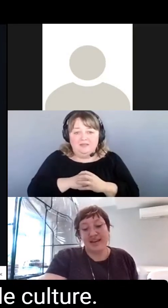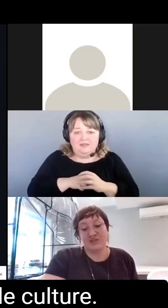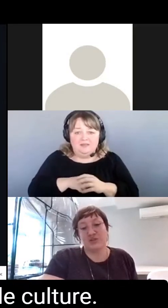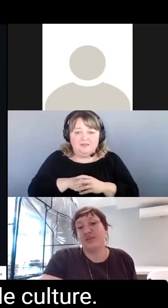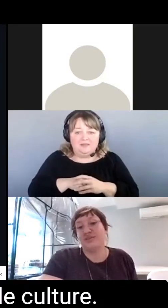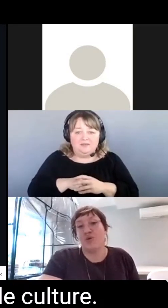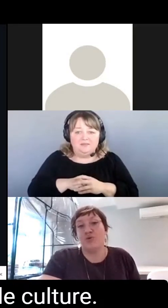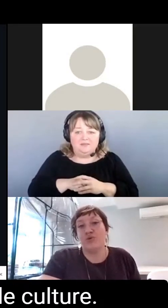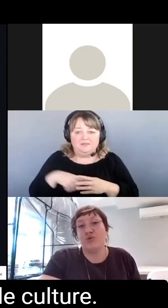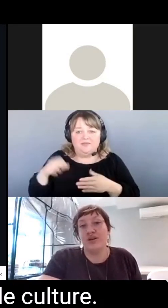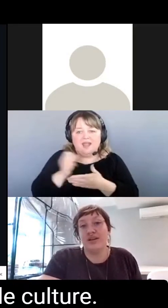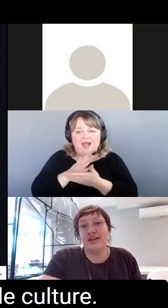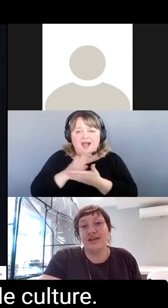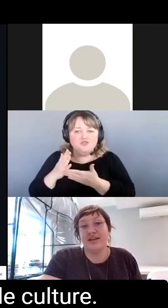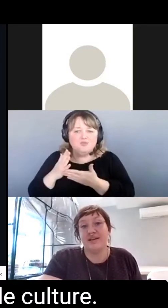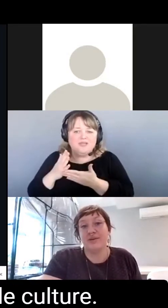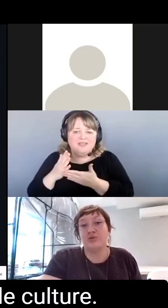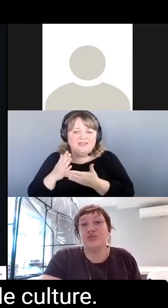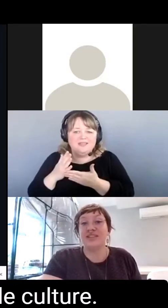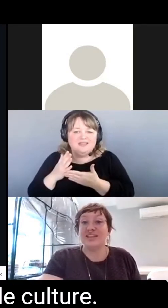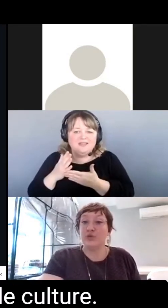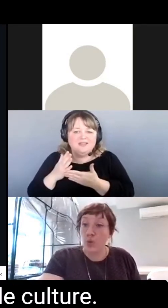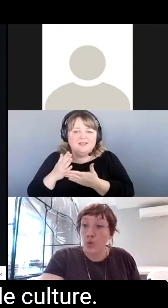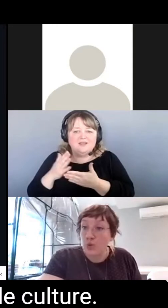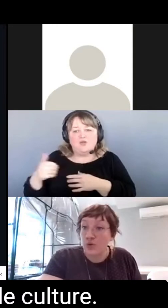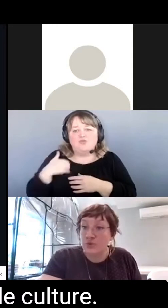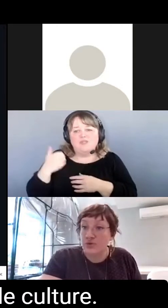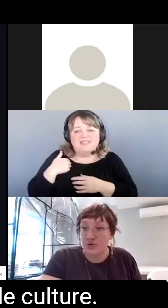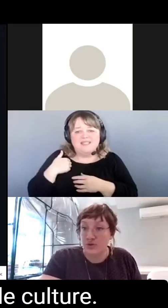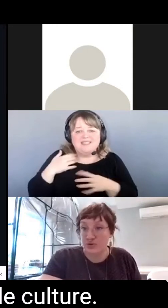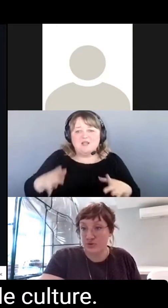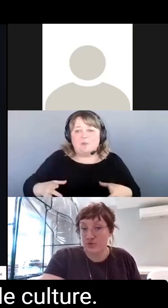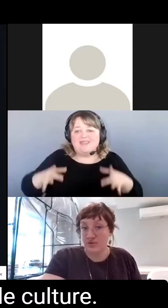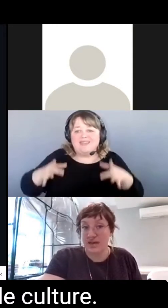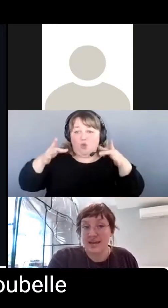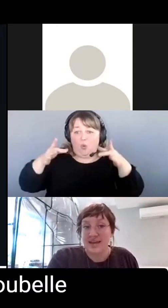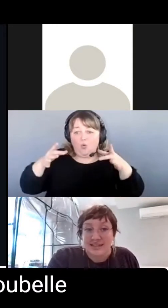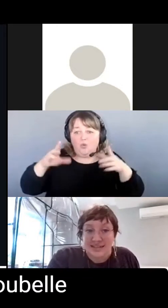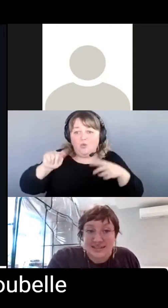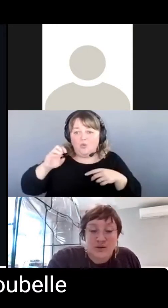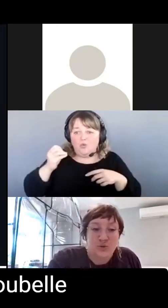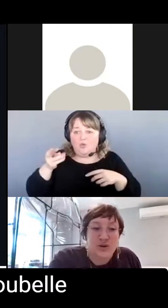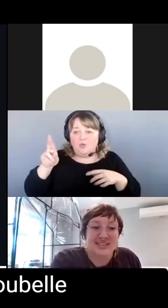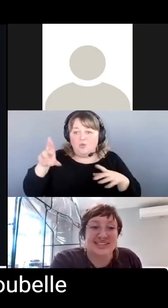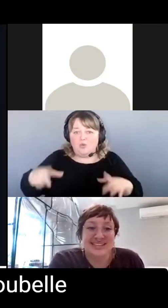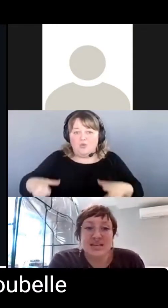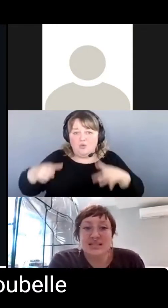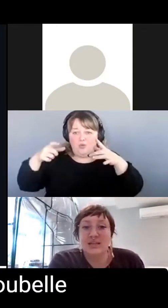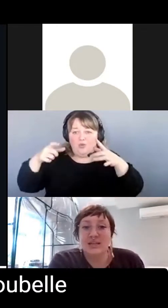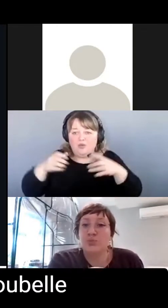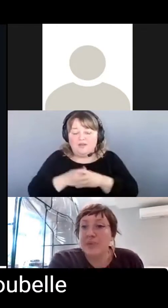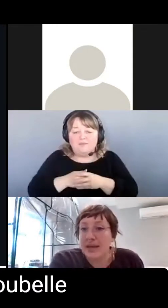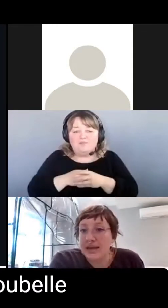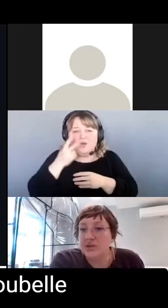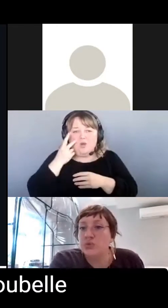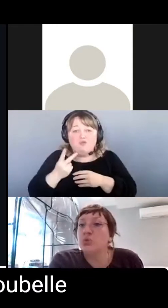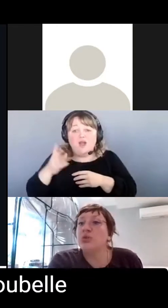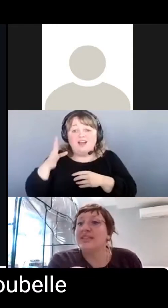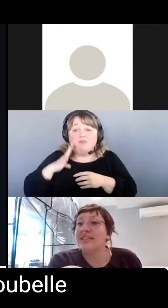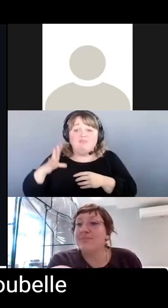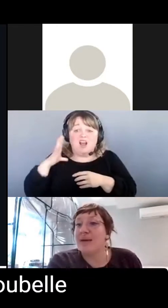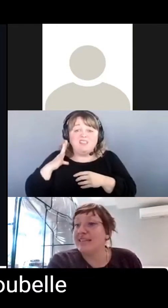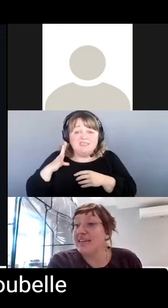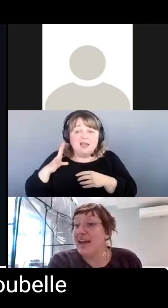Puis, par la suite, on a utilisé des tours de culture. Ici, on voit que c'est des anciennes poubelles